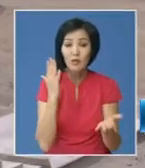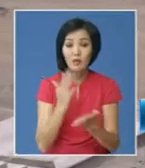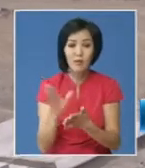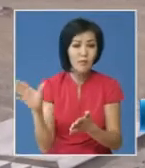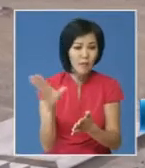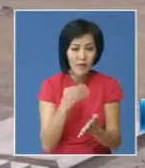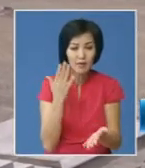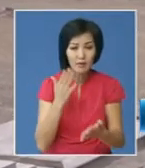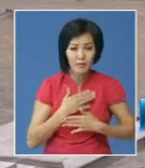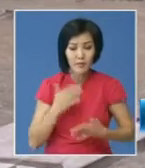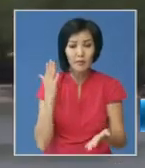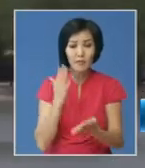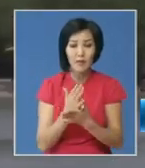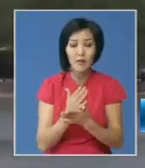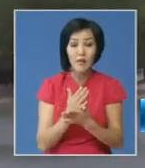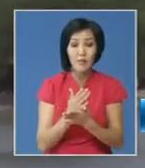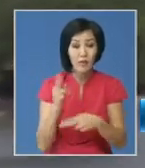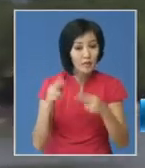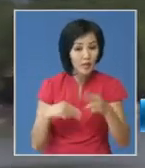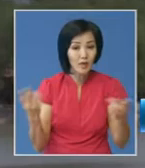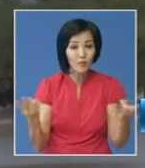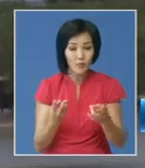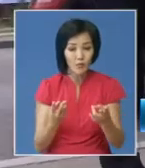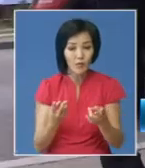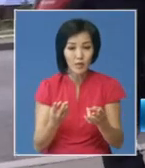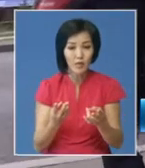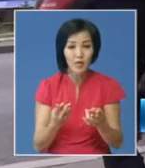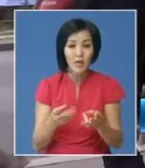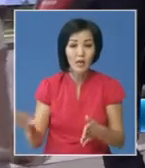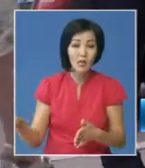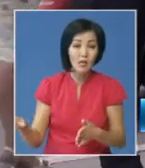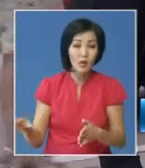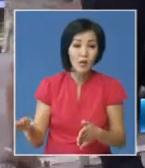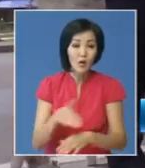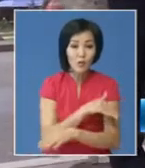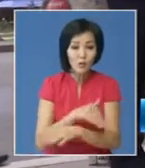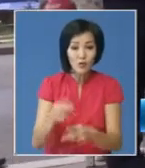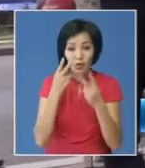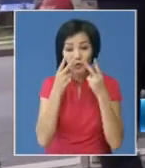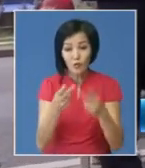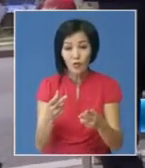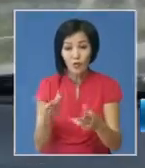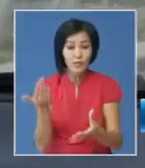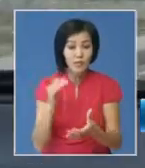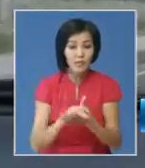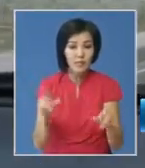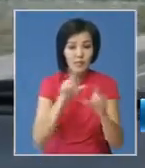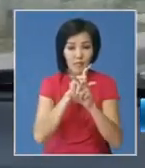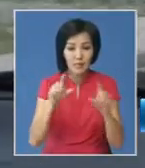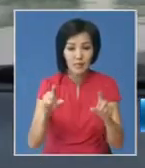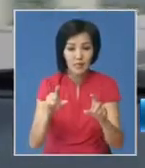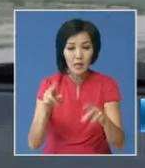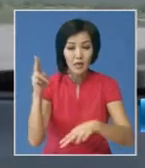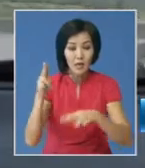Қалалық бассейнде жаңғыру үстінде көрші облыс делегациясы жолай таныса кетті. Тәжірибе алмаспақ, тағы бір нысандары индустриалдық